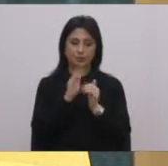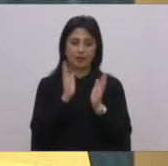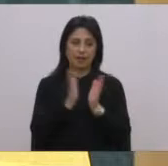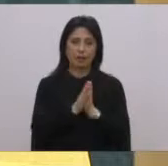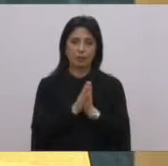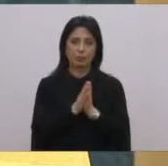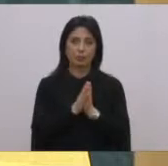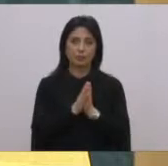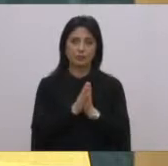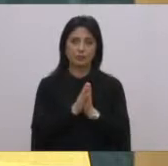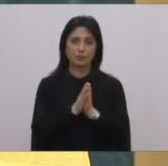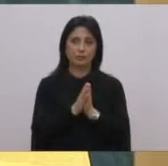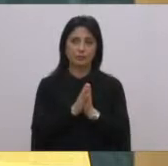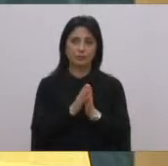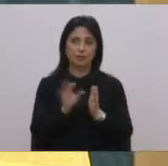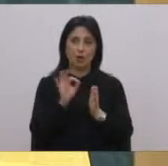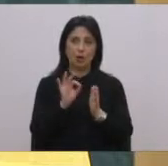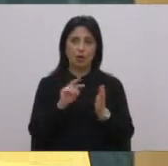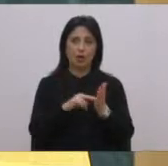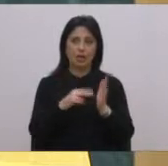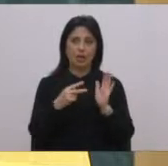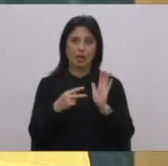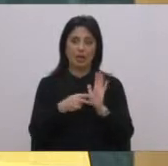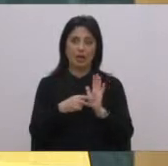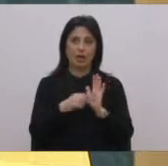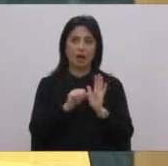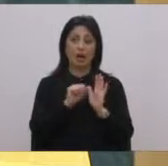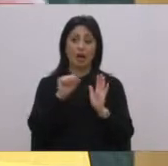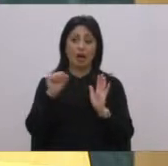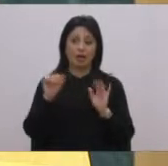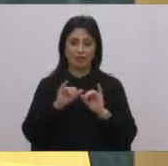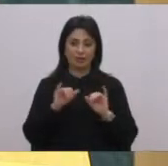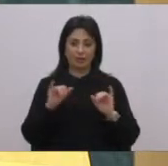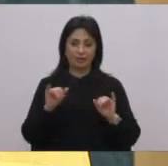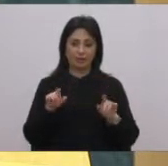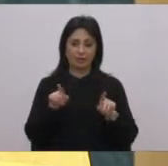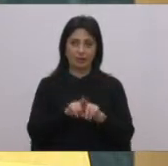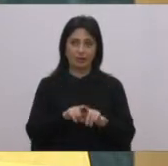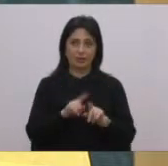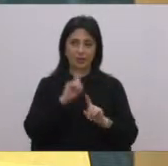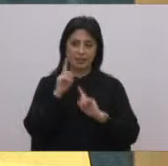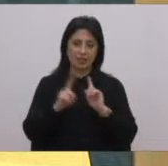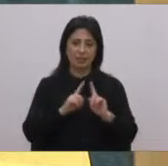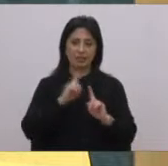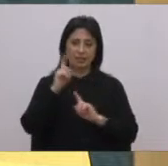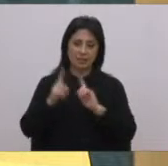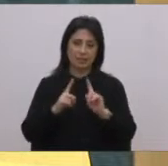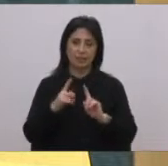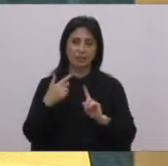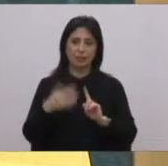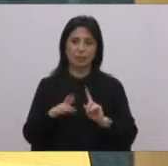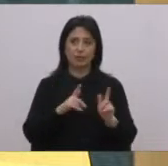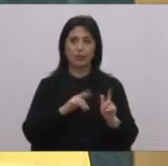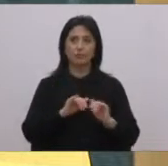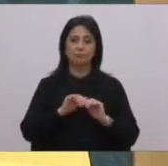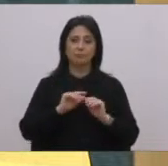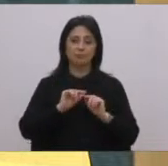მთლიანობაში აღნიშნული გეგმა ვითარდება იმდაგვარად, რომ წლიდან წლამდე უკვე